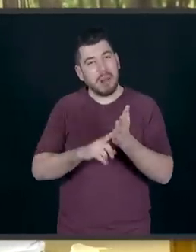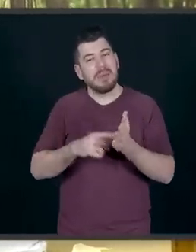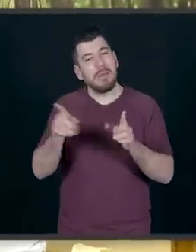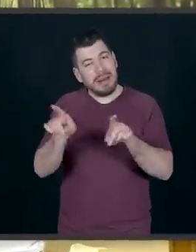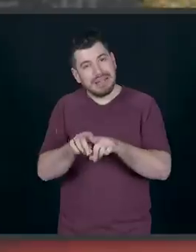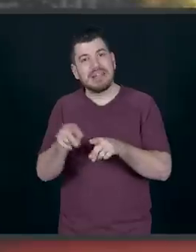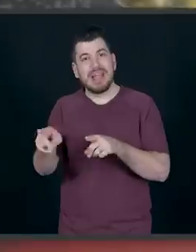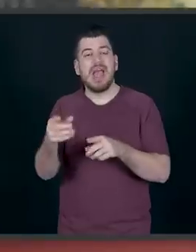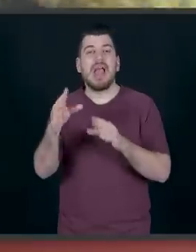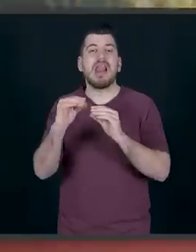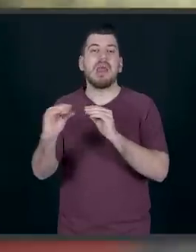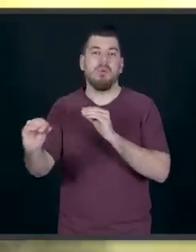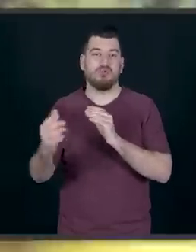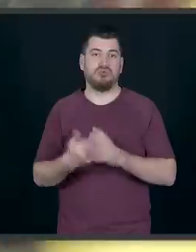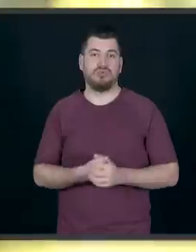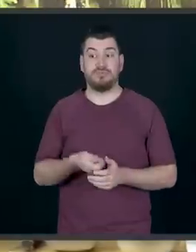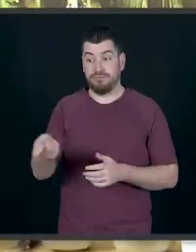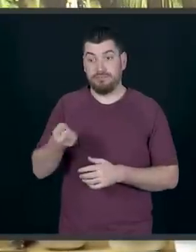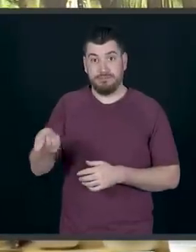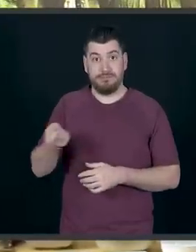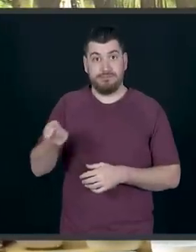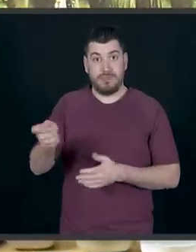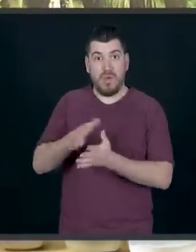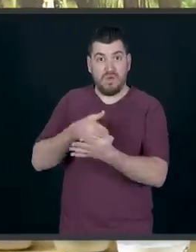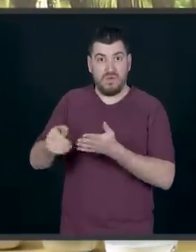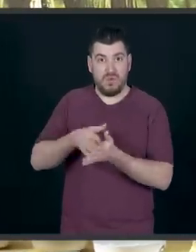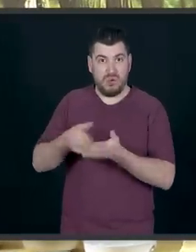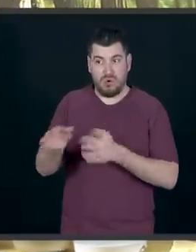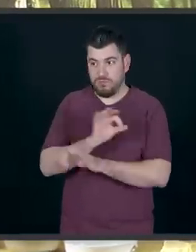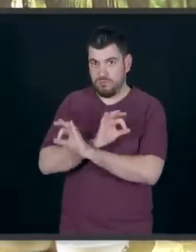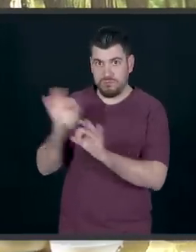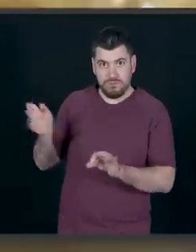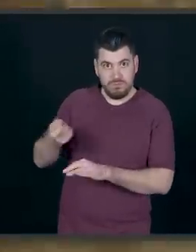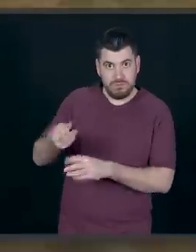γύρω. Άρα, λιώνω το βουτυράκι